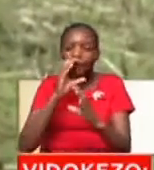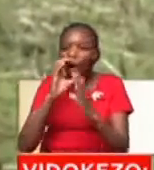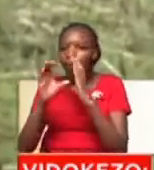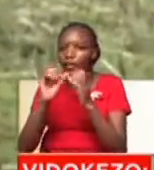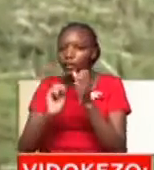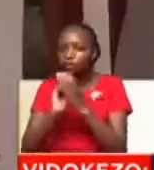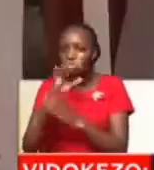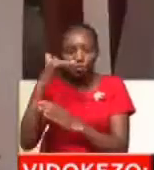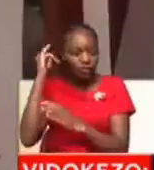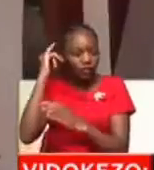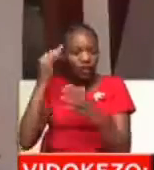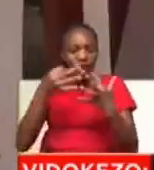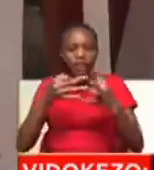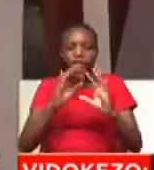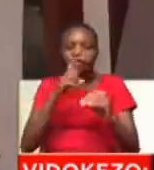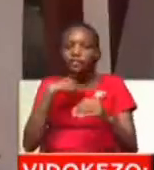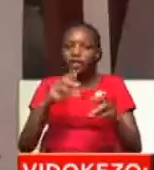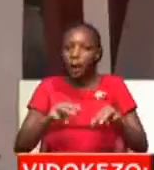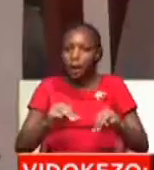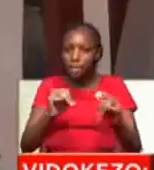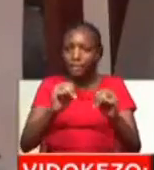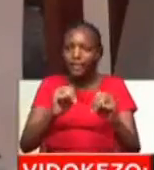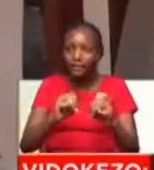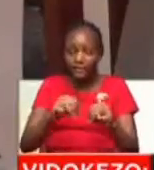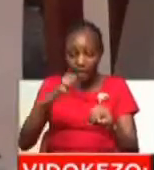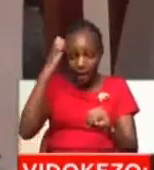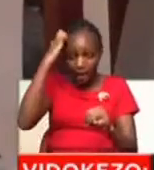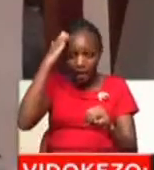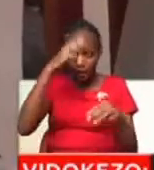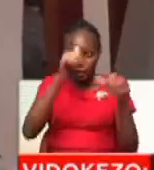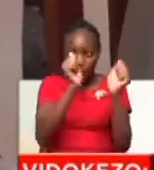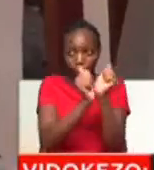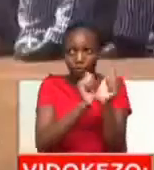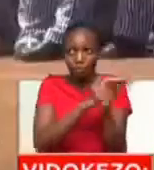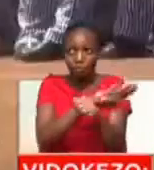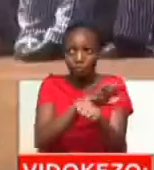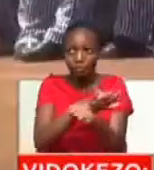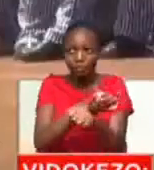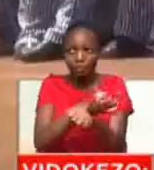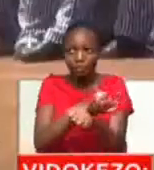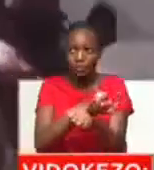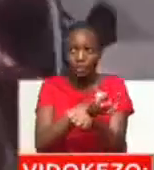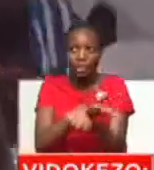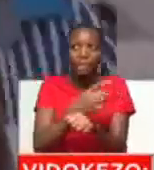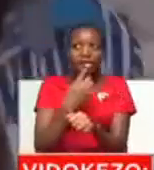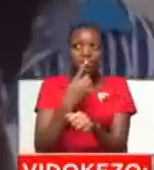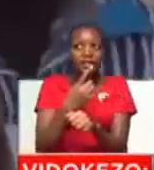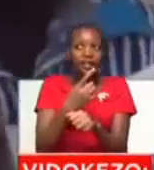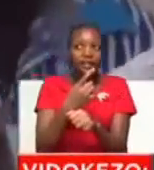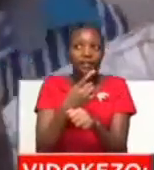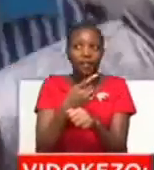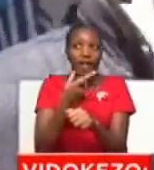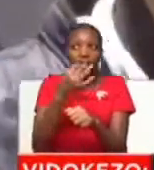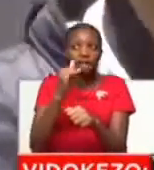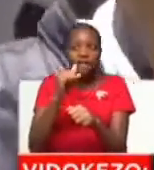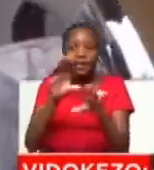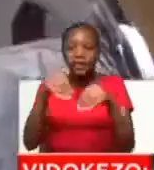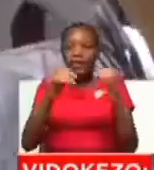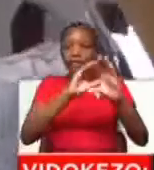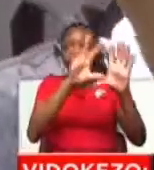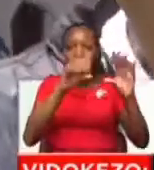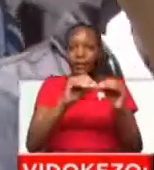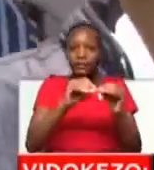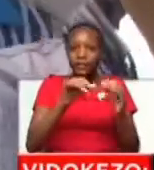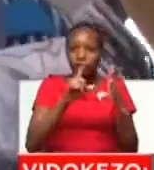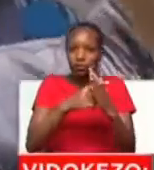simu, afisa anayesimamia gereza la Eldoret GK Prison Barnabas Keino amesema waliwasilisha bajeti ya